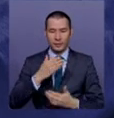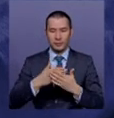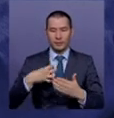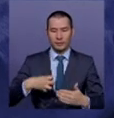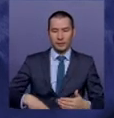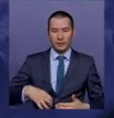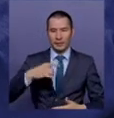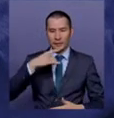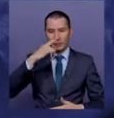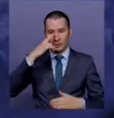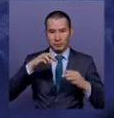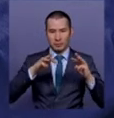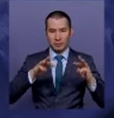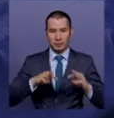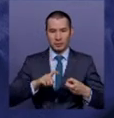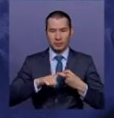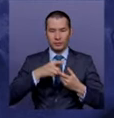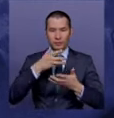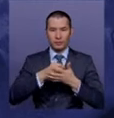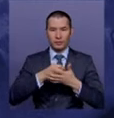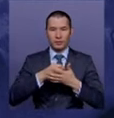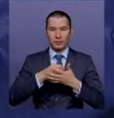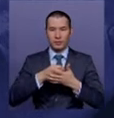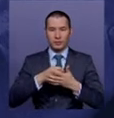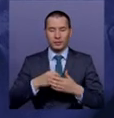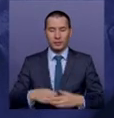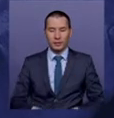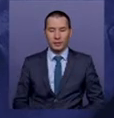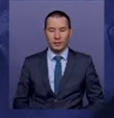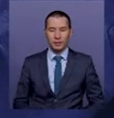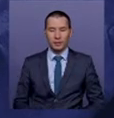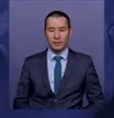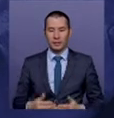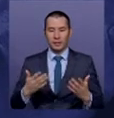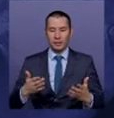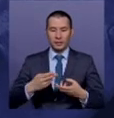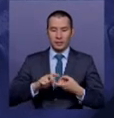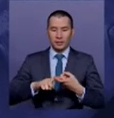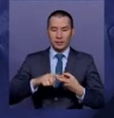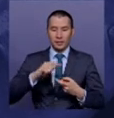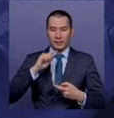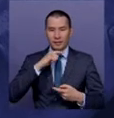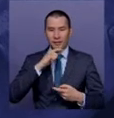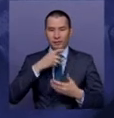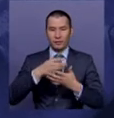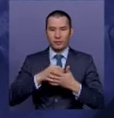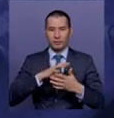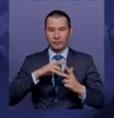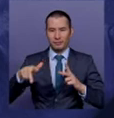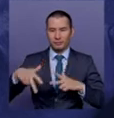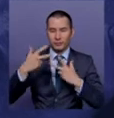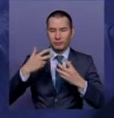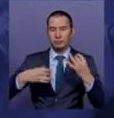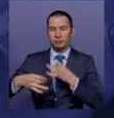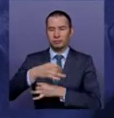мен Қазақстанның президенттік институттары ұқсас келеді. Осы сынды саяси экономикалық тақырыпты көтерген онлайн конференцияда